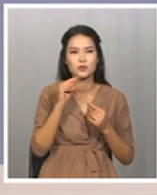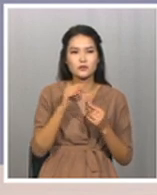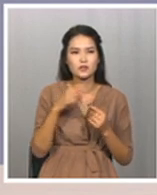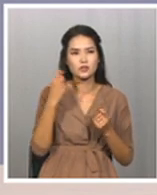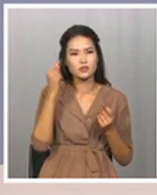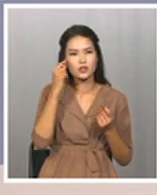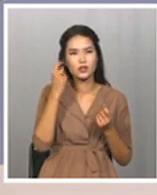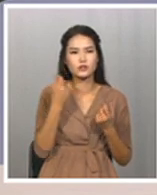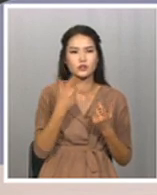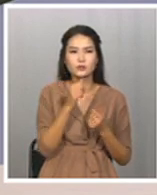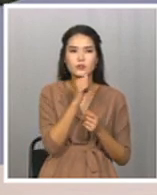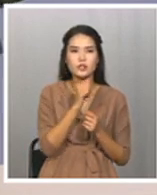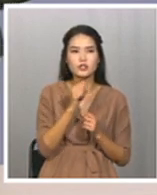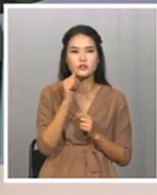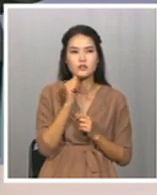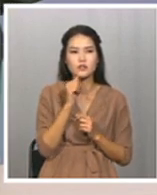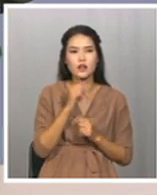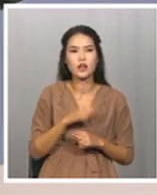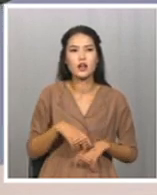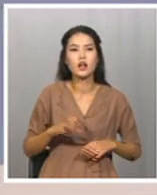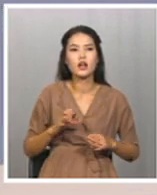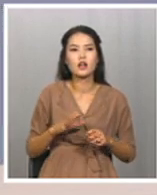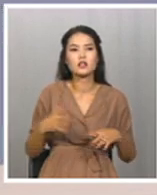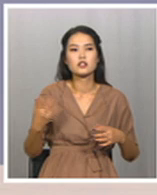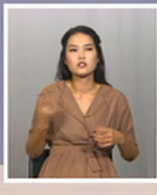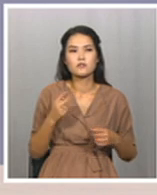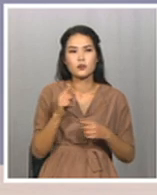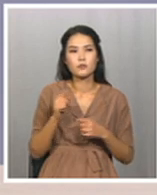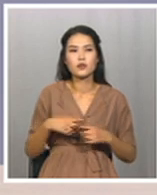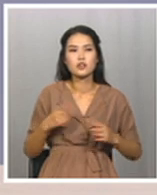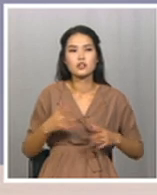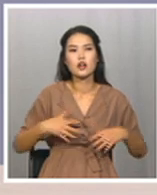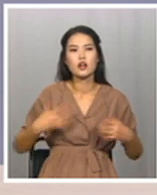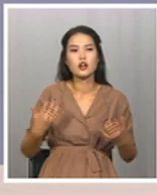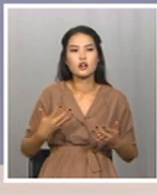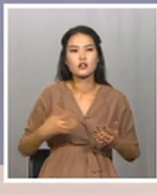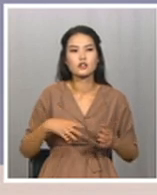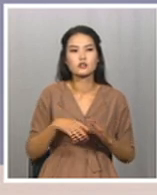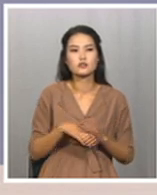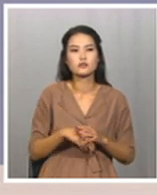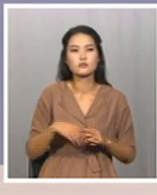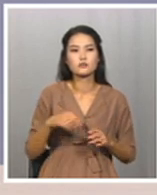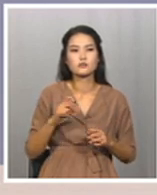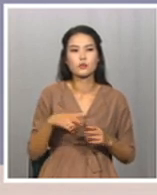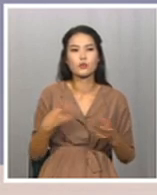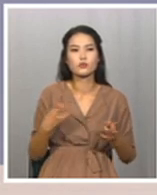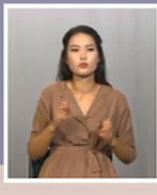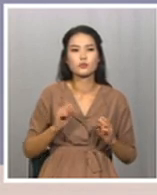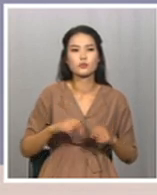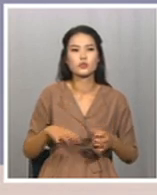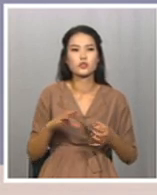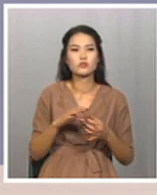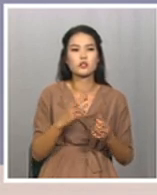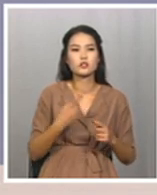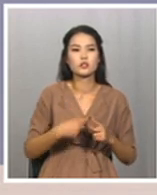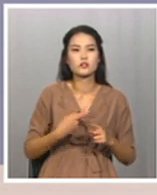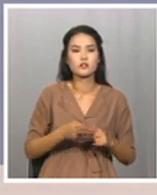и таинственности. Второй вопрос. С каким булгаковским героем мы можем связать название этого